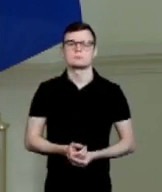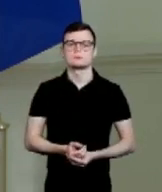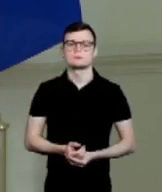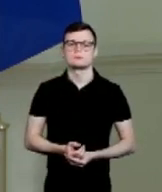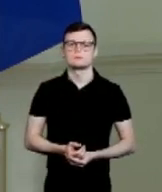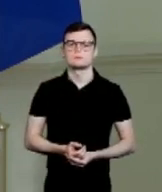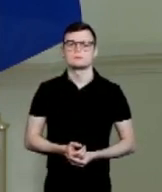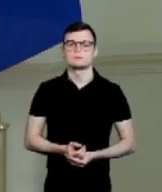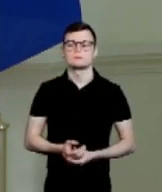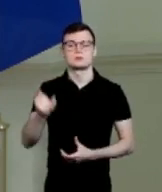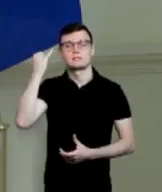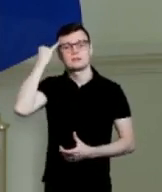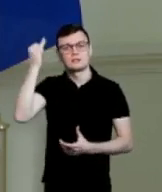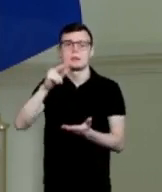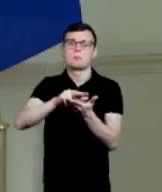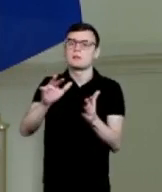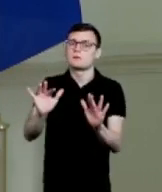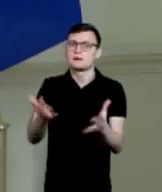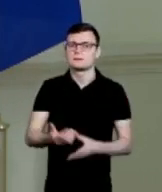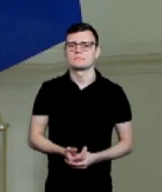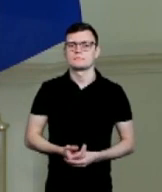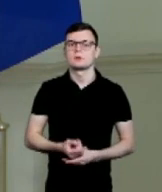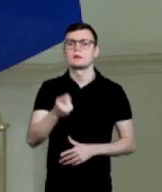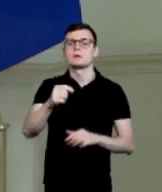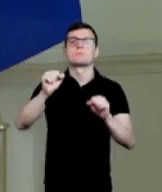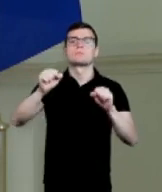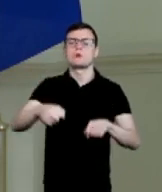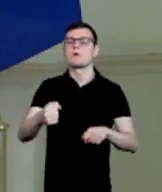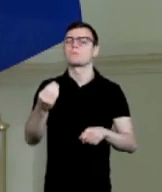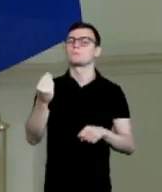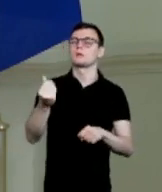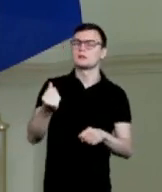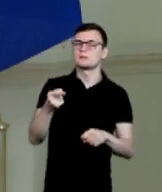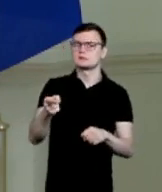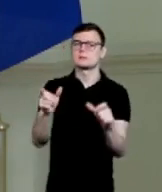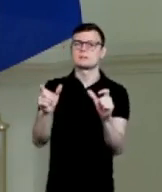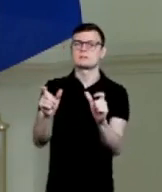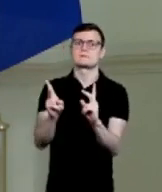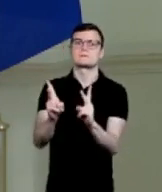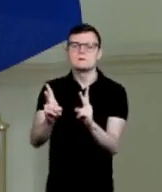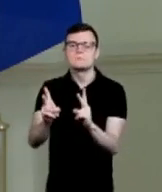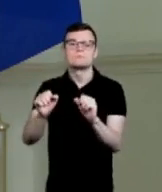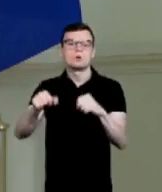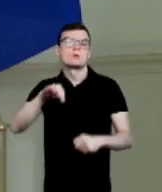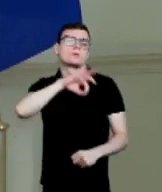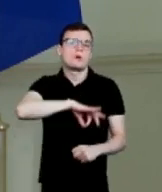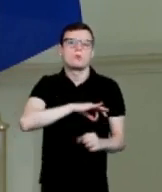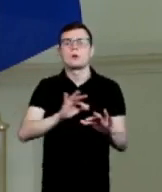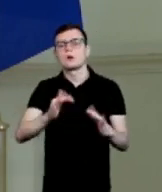priėmė koncepciją, kaip galėtų būti šios užšaldytos lėšos pradėti būti naudojamos